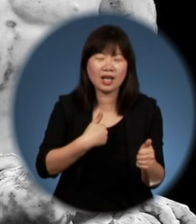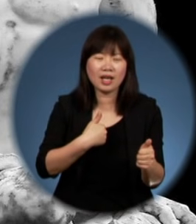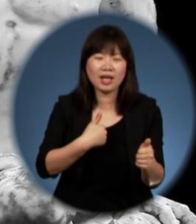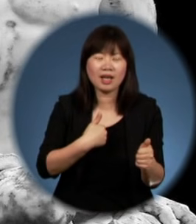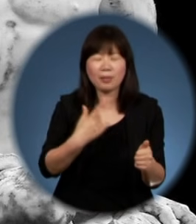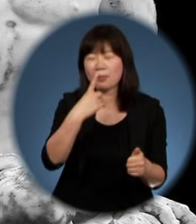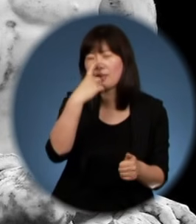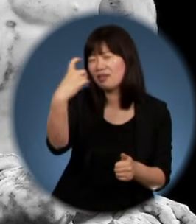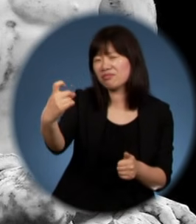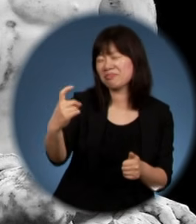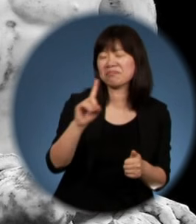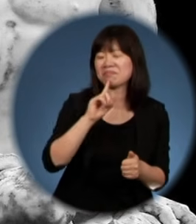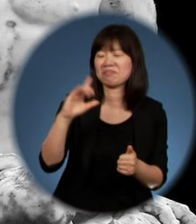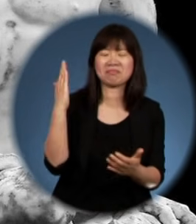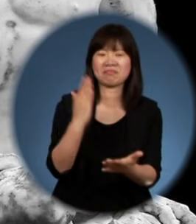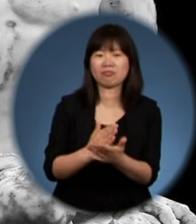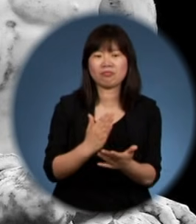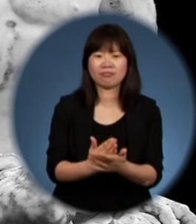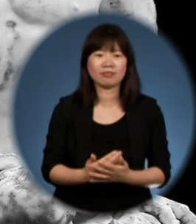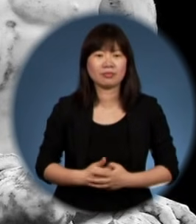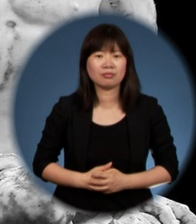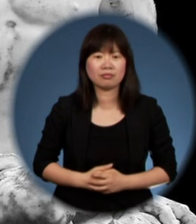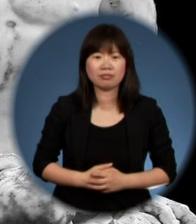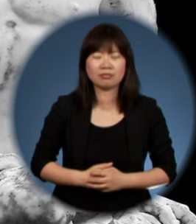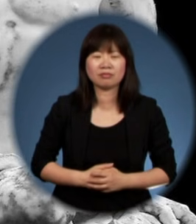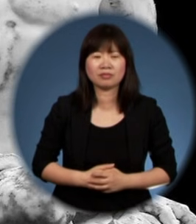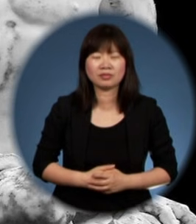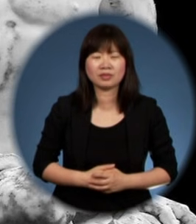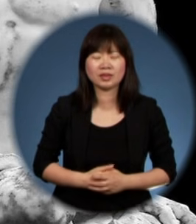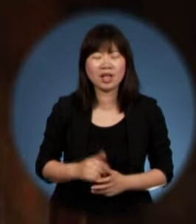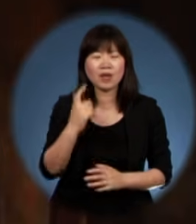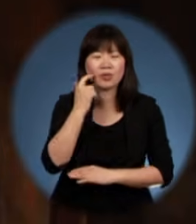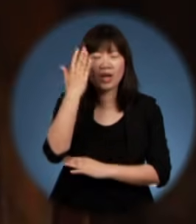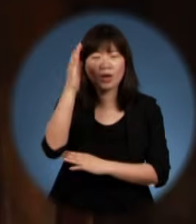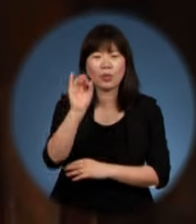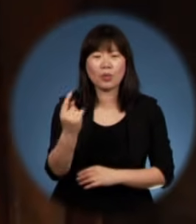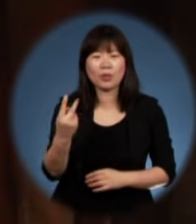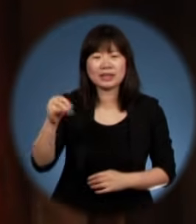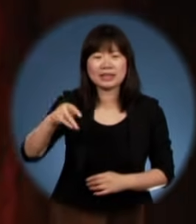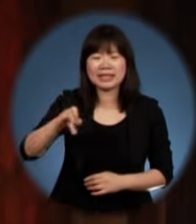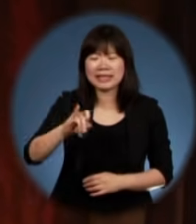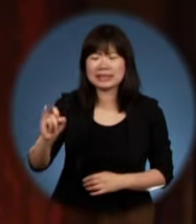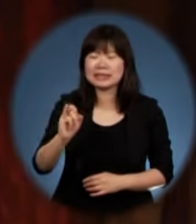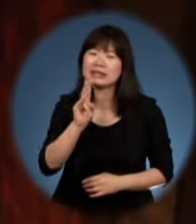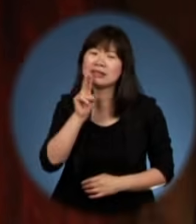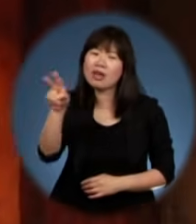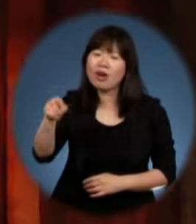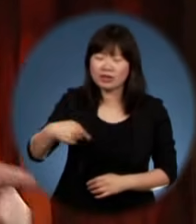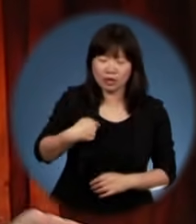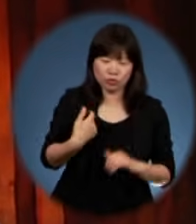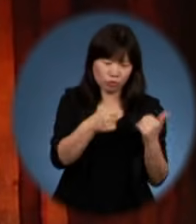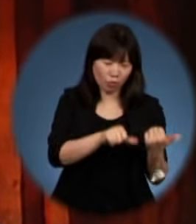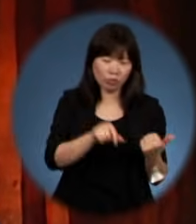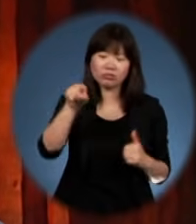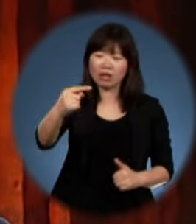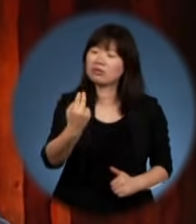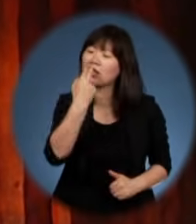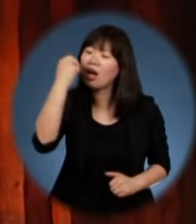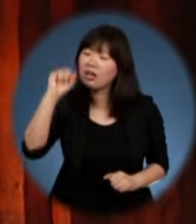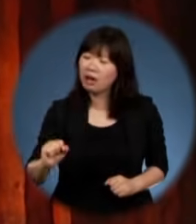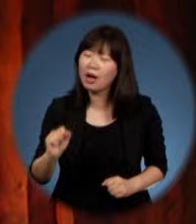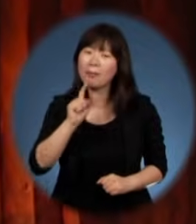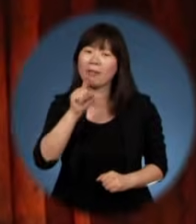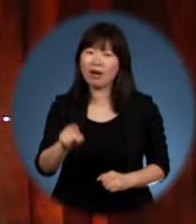싸하게 말하지 마시오 영광스러운 어딨어요 무슨 말입니까 자기는 죽었고 당신은 살아 있다는 거죠